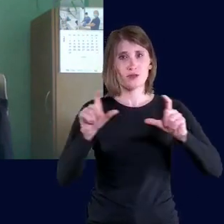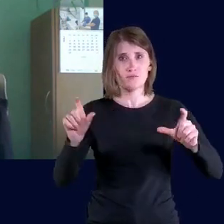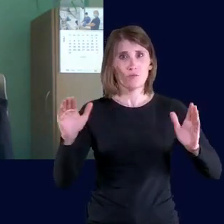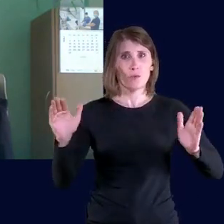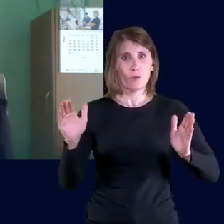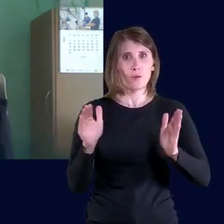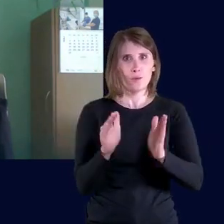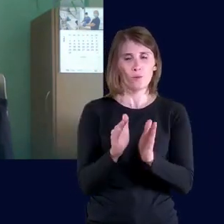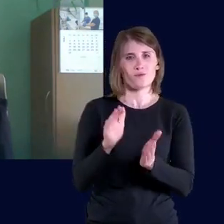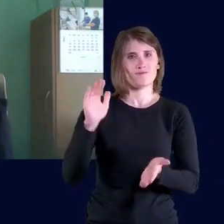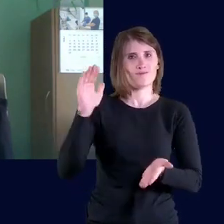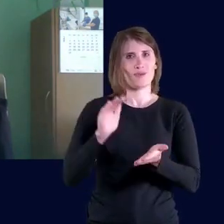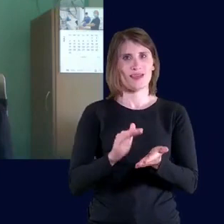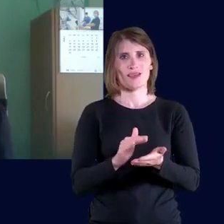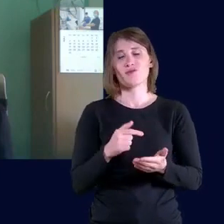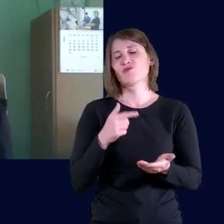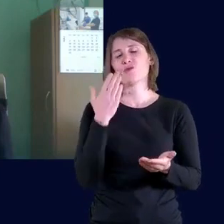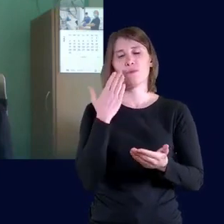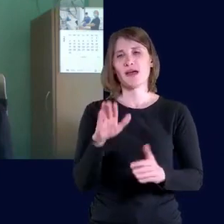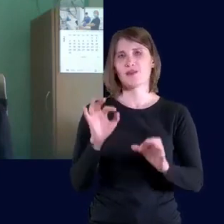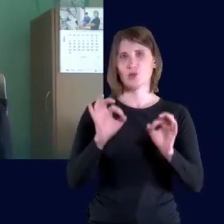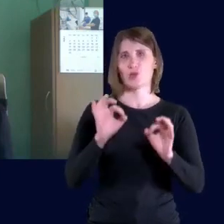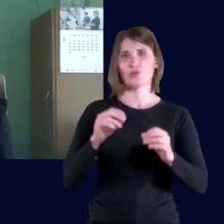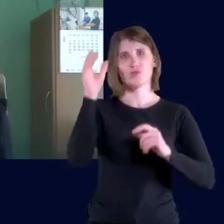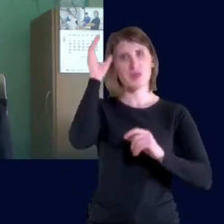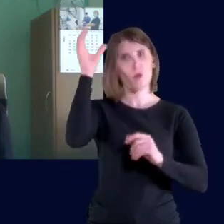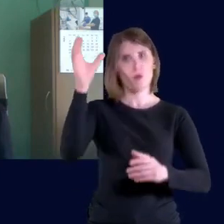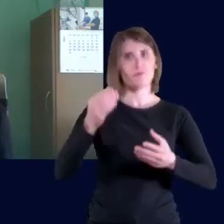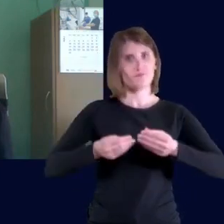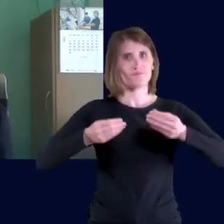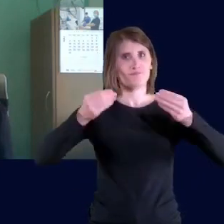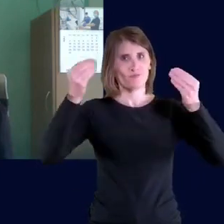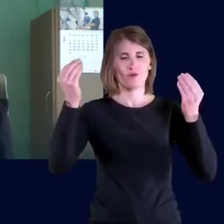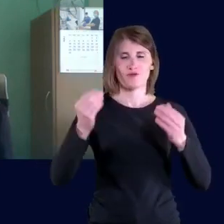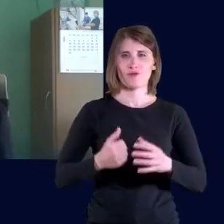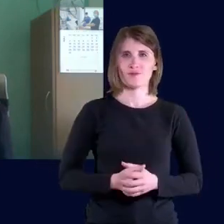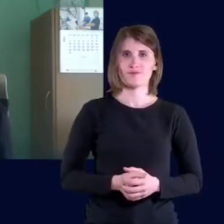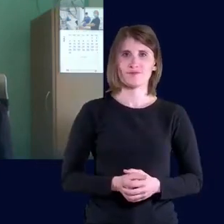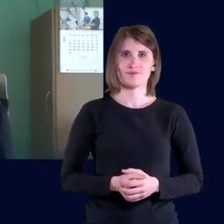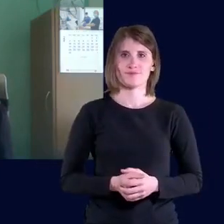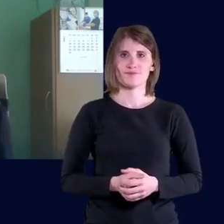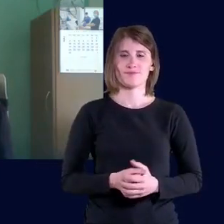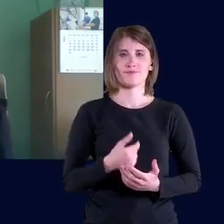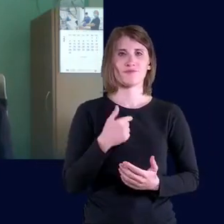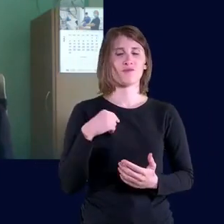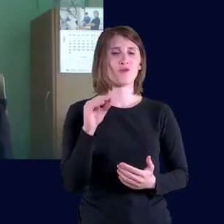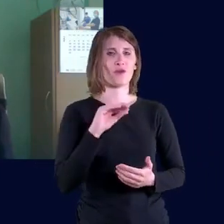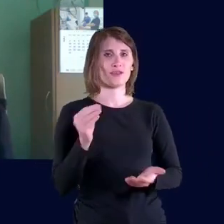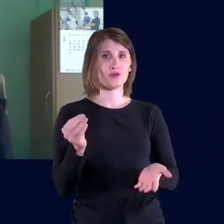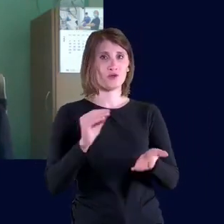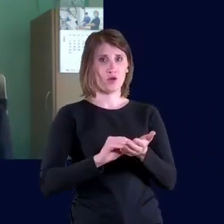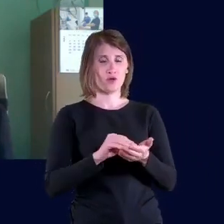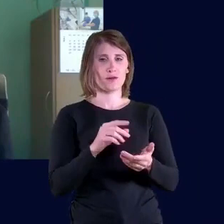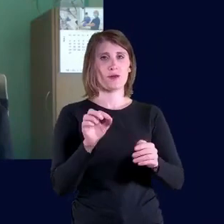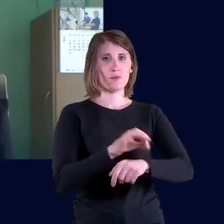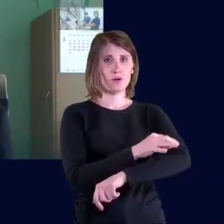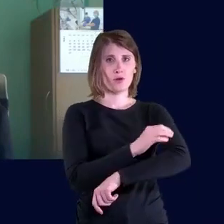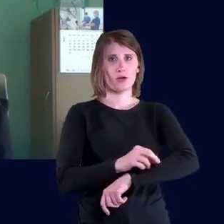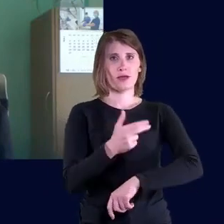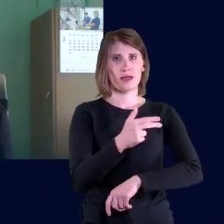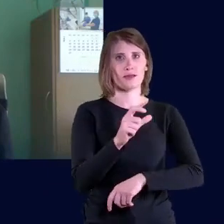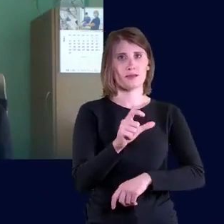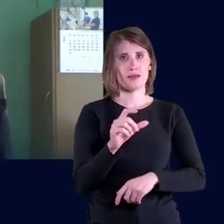dobrze dla dla rozwoju nauki Ogólnie ja może do powiem że w projektach NCN